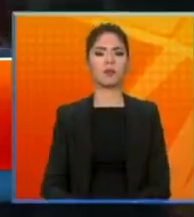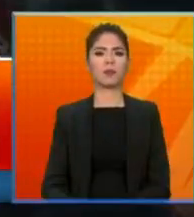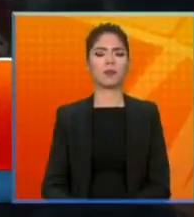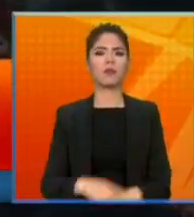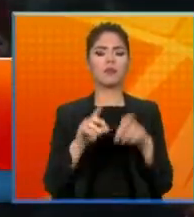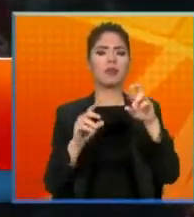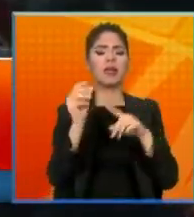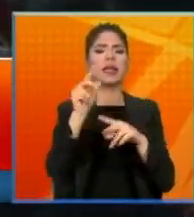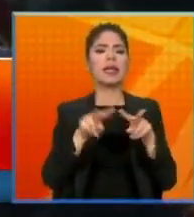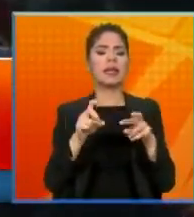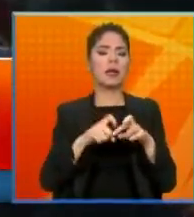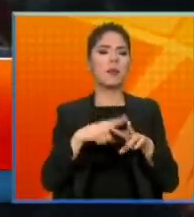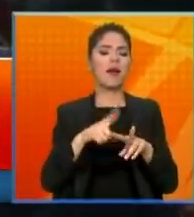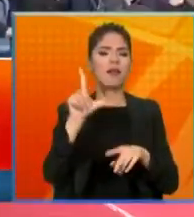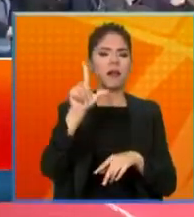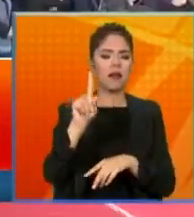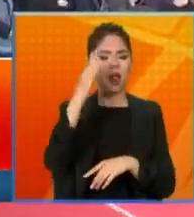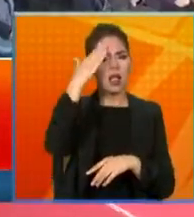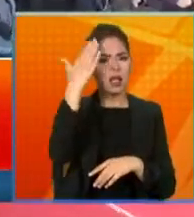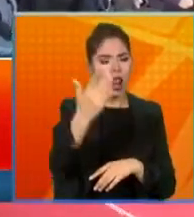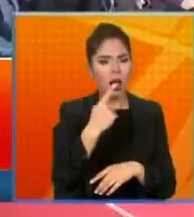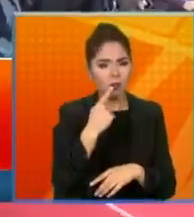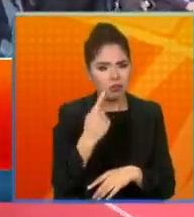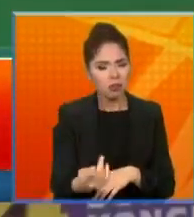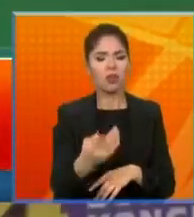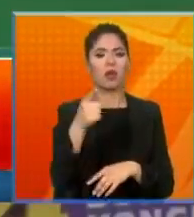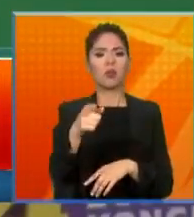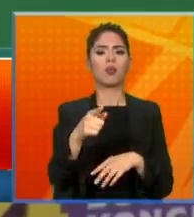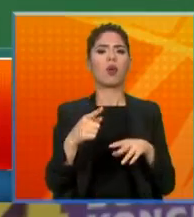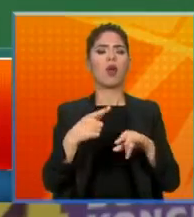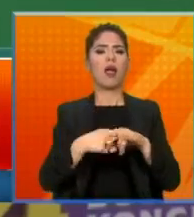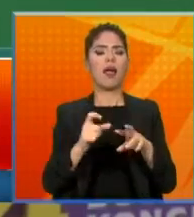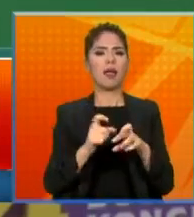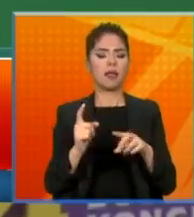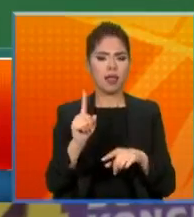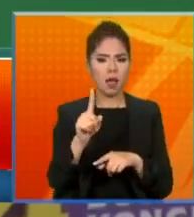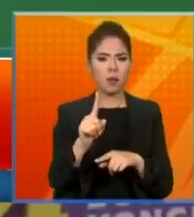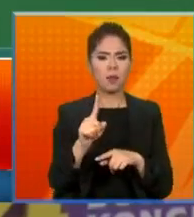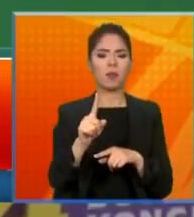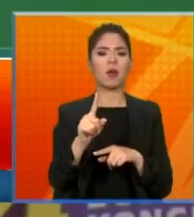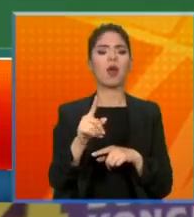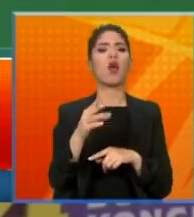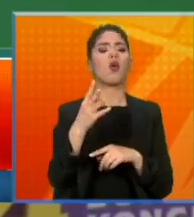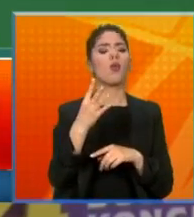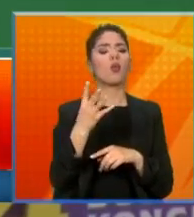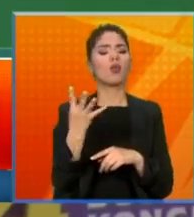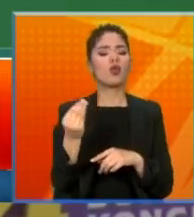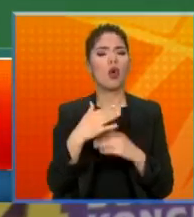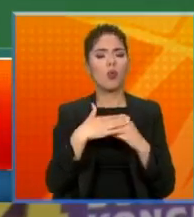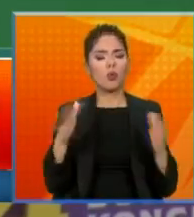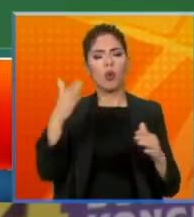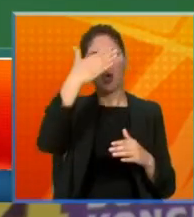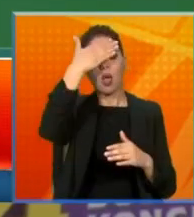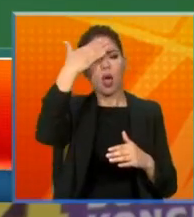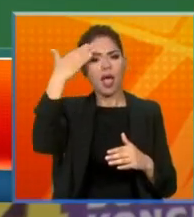İmralı'ya terörist başına selam gönderdiler. HDP fikriyatının büyük emektarı